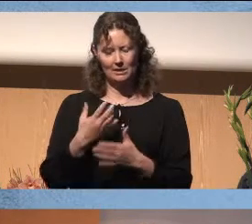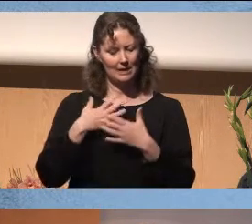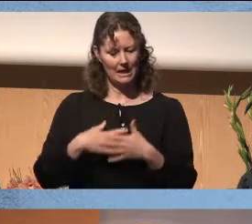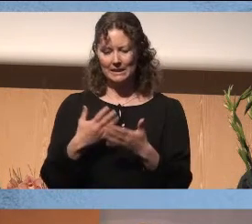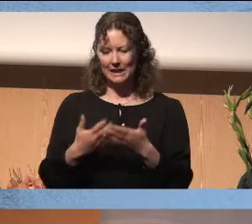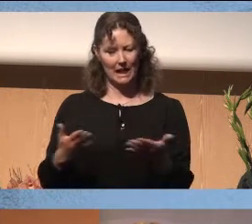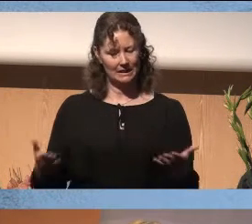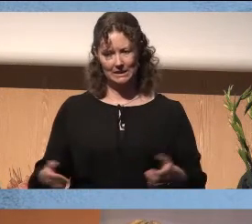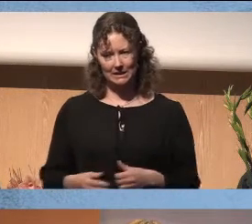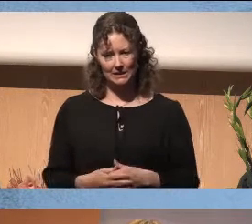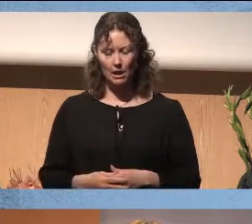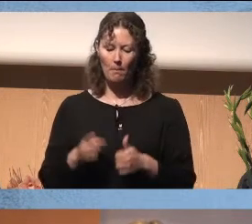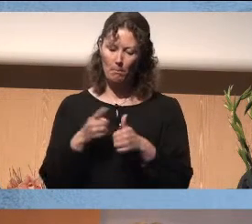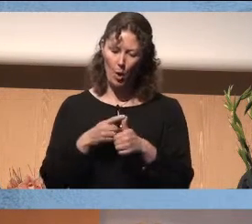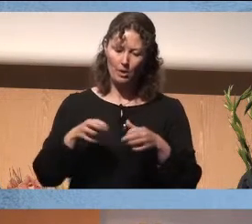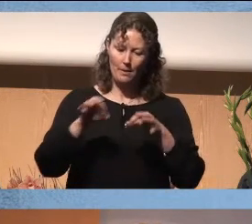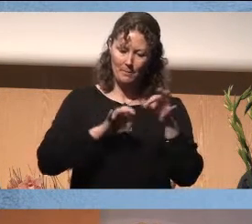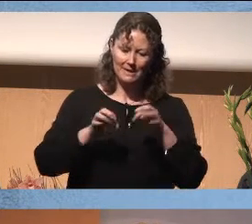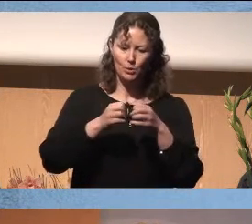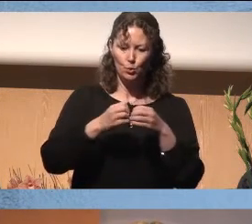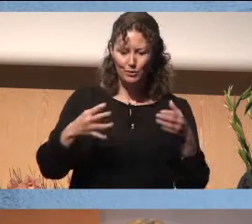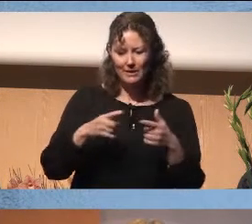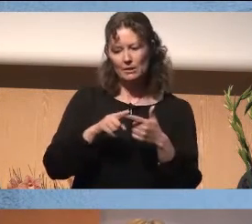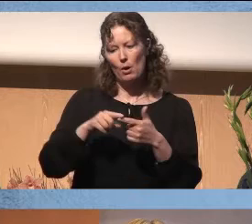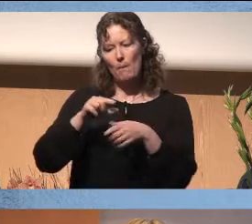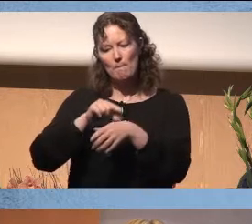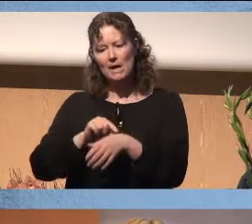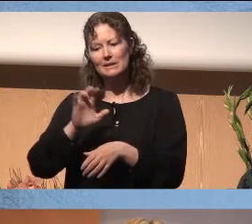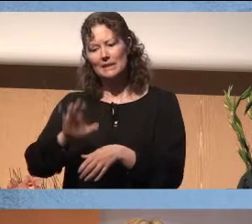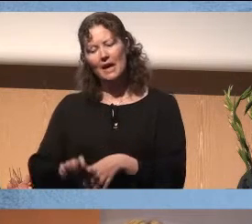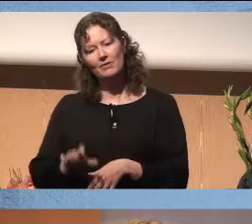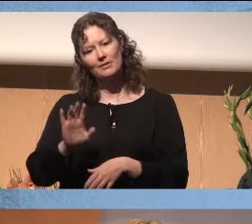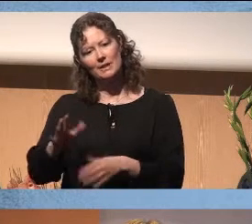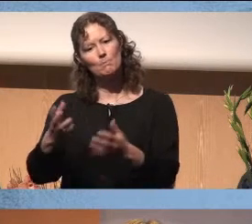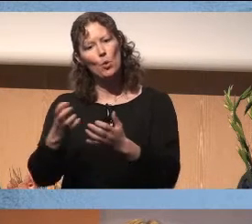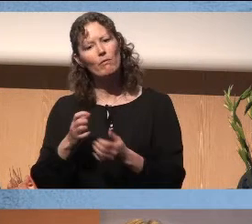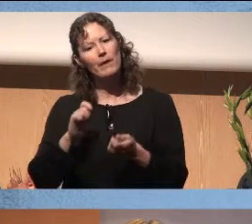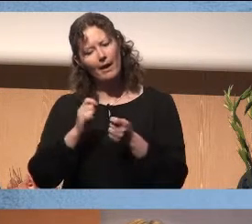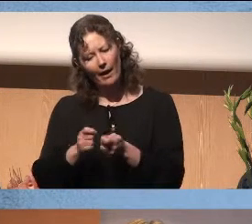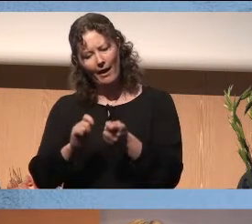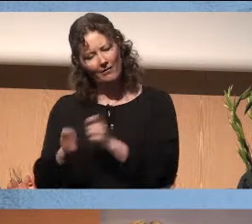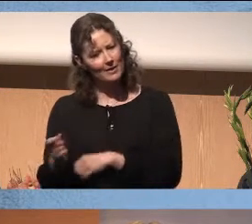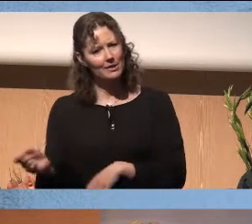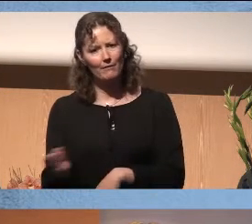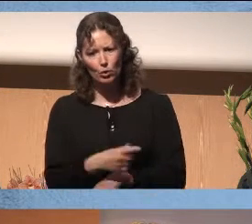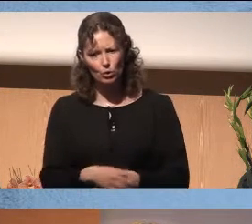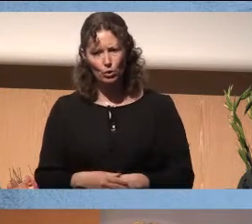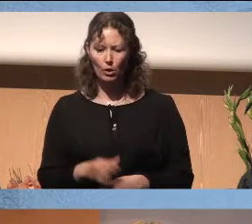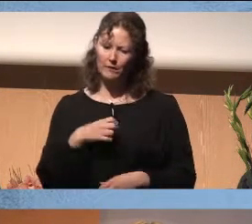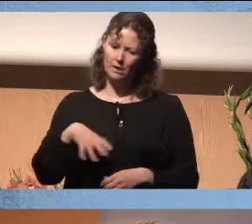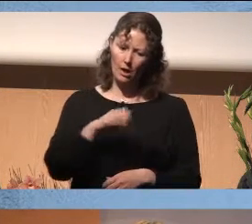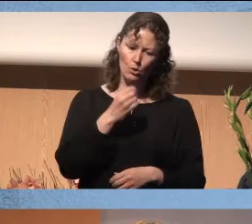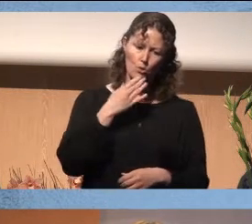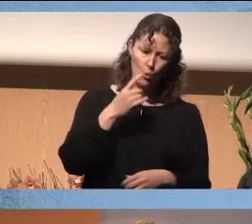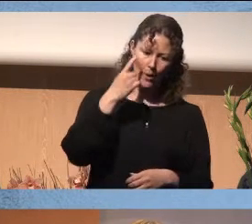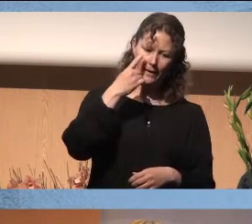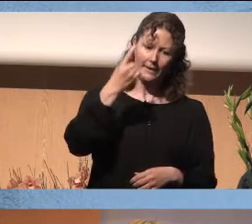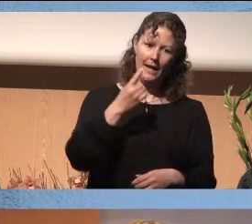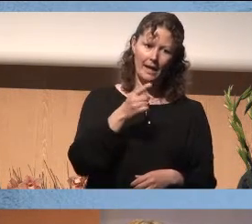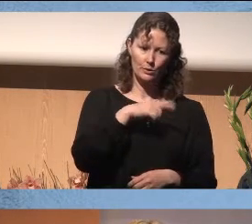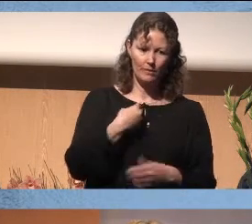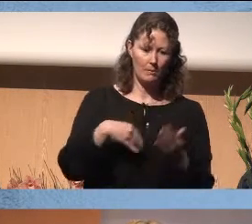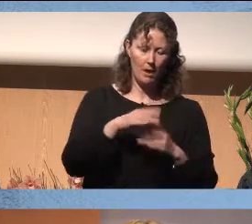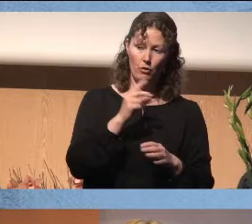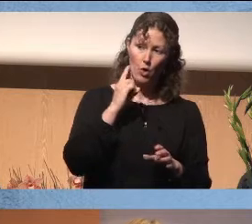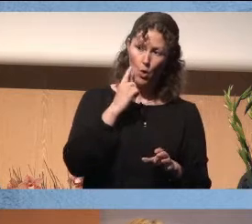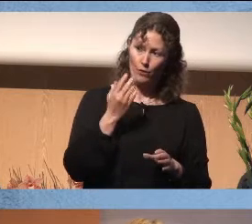spesialisthelsetjenesten. Både den medisinske utviklingen og pasientenes behov endrer seg fort. Hvis alle gode ideer, som vi blant annet har hørt